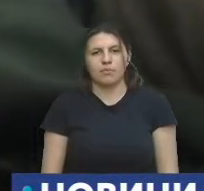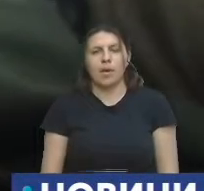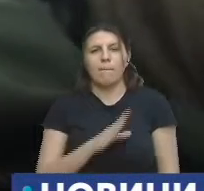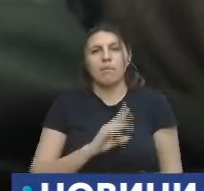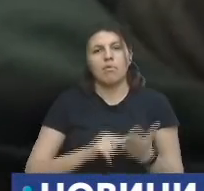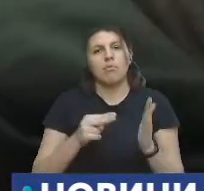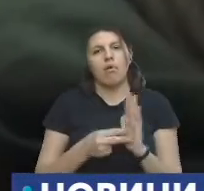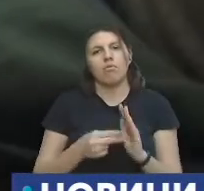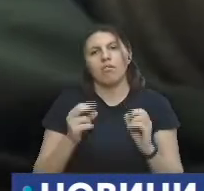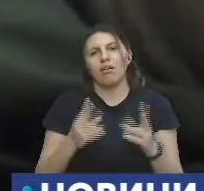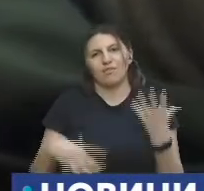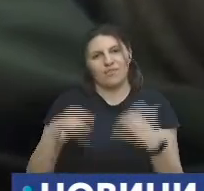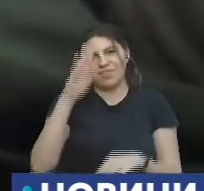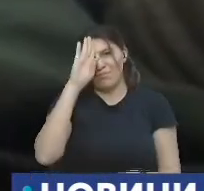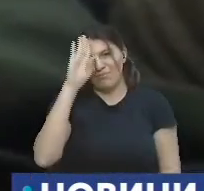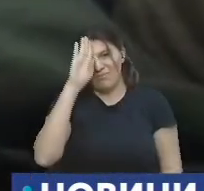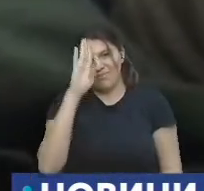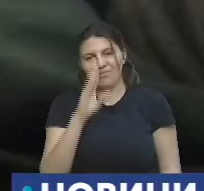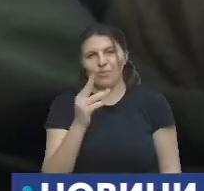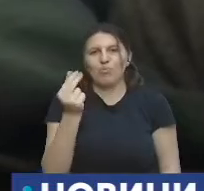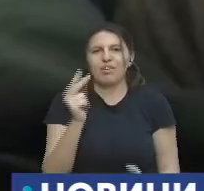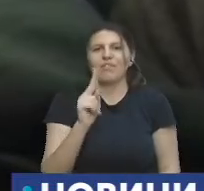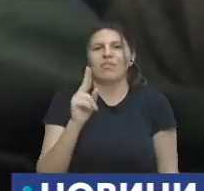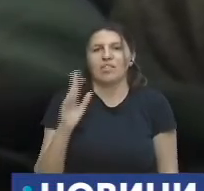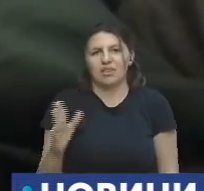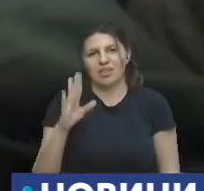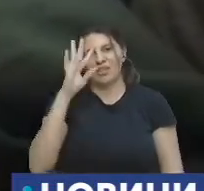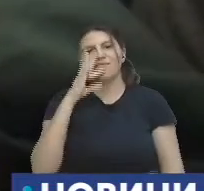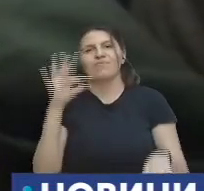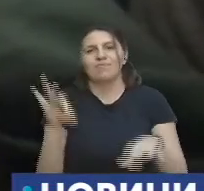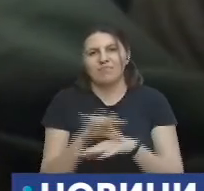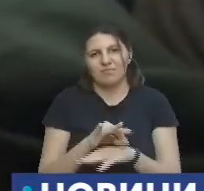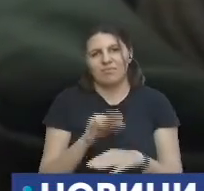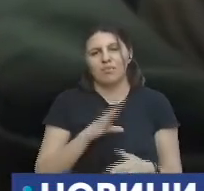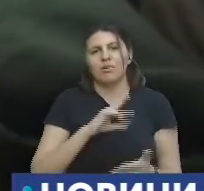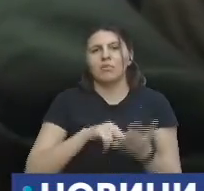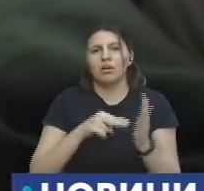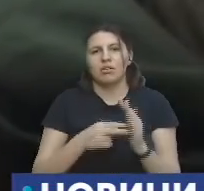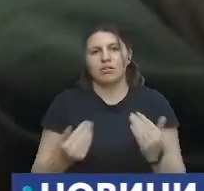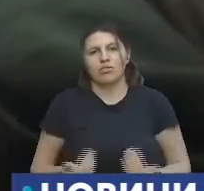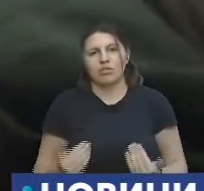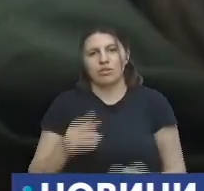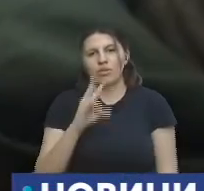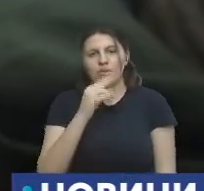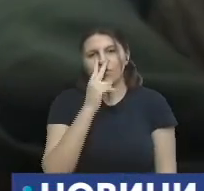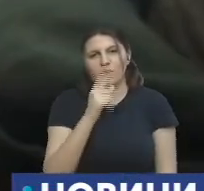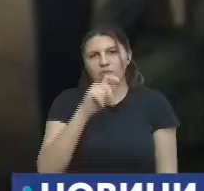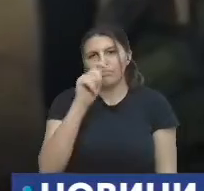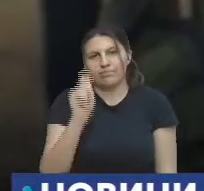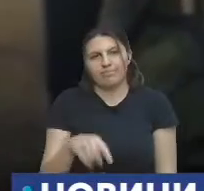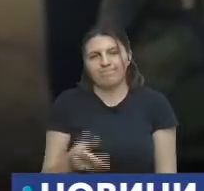квартиру, одружитись. Були плани на життя, але бачите, як ворожа міна, вона все обірвала, ці